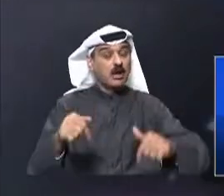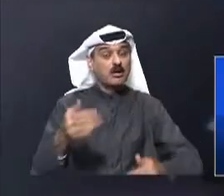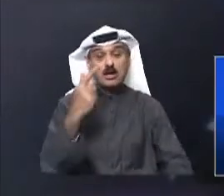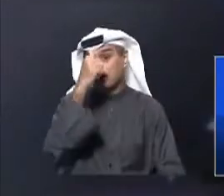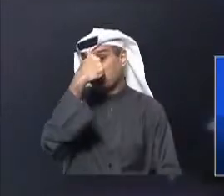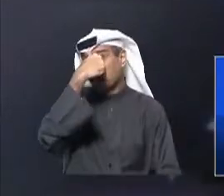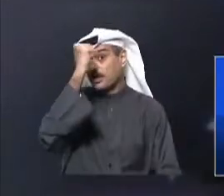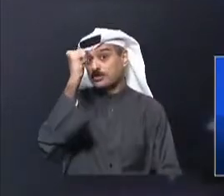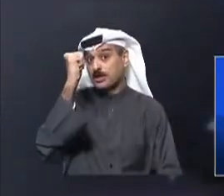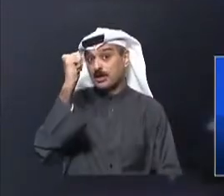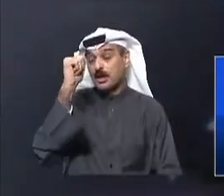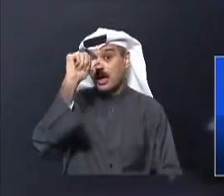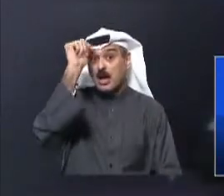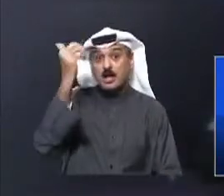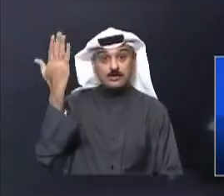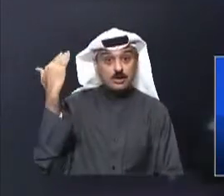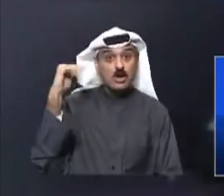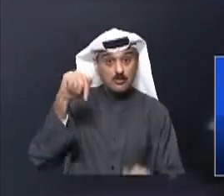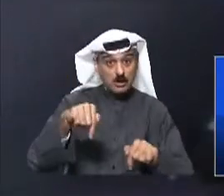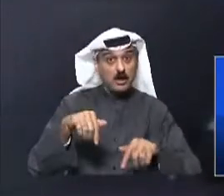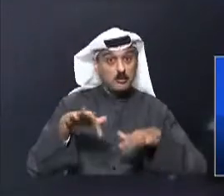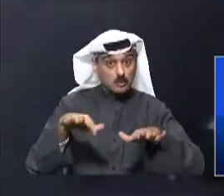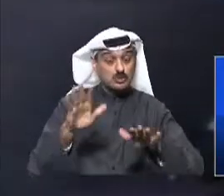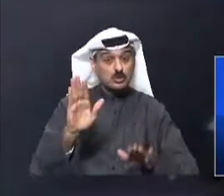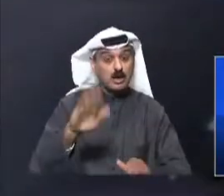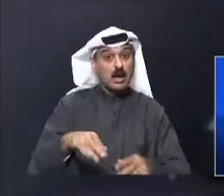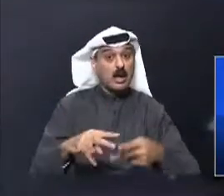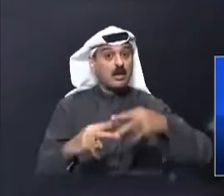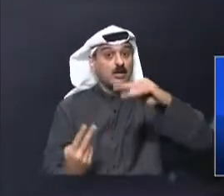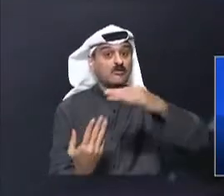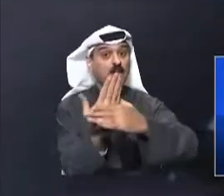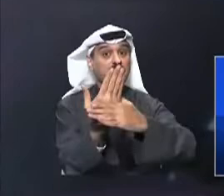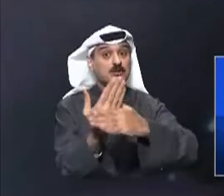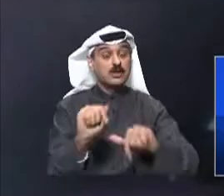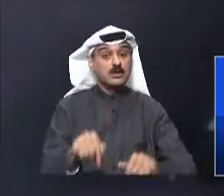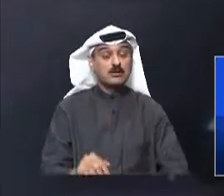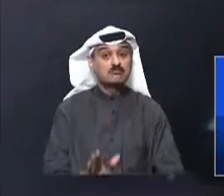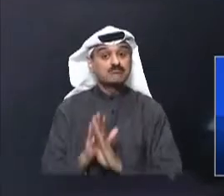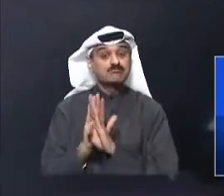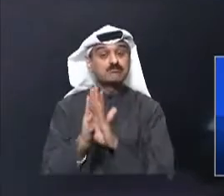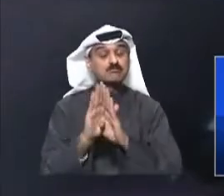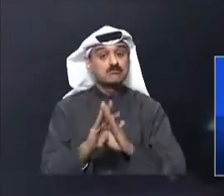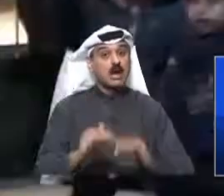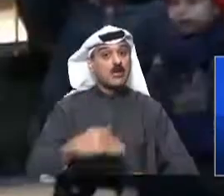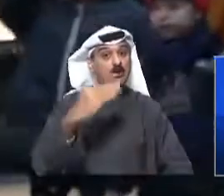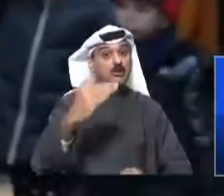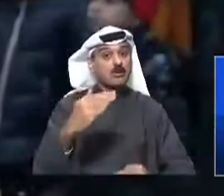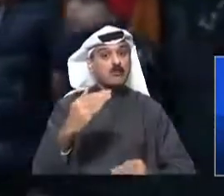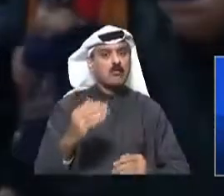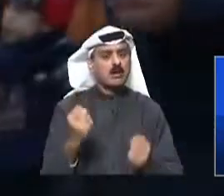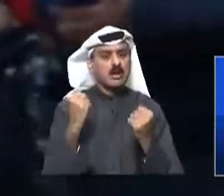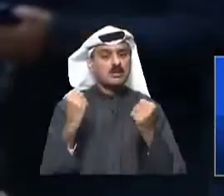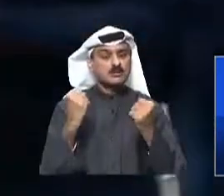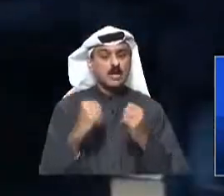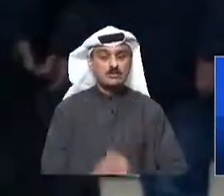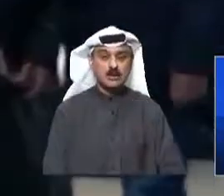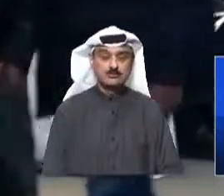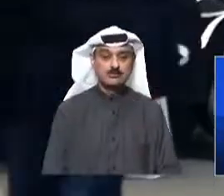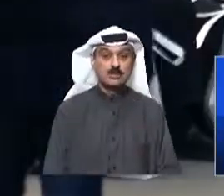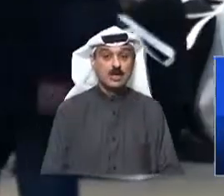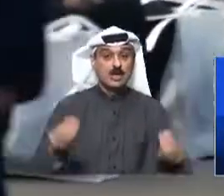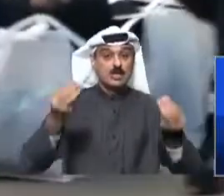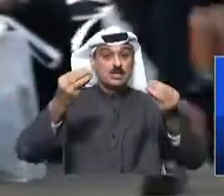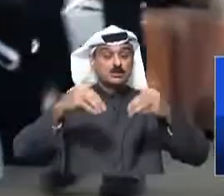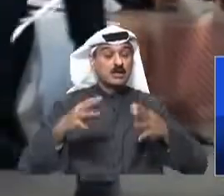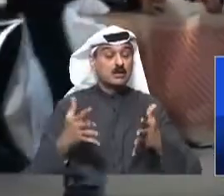ارتفاع كبير مع أوميكرون، ويجب أن لا ننسى أننا في مواجهة مرحلة خطرة. كما تتزايد المخاوف من